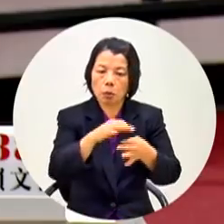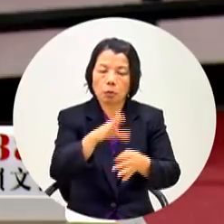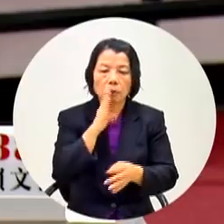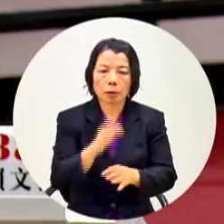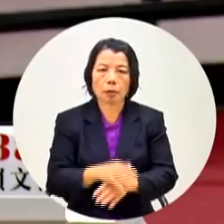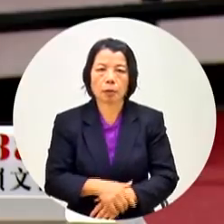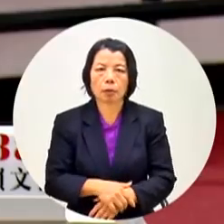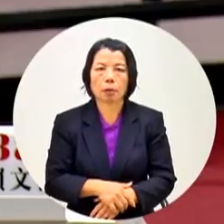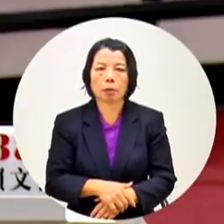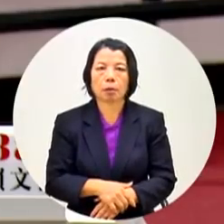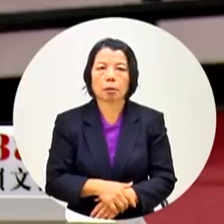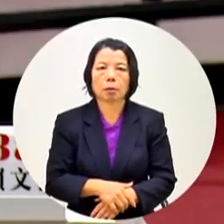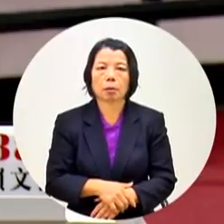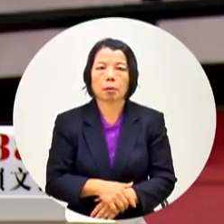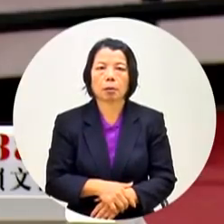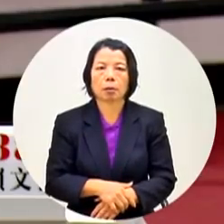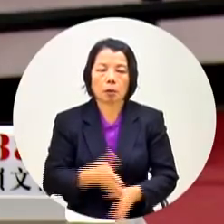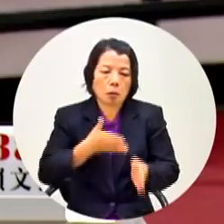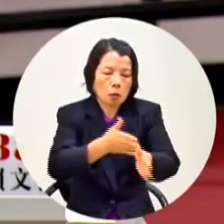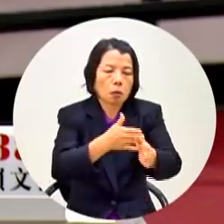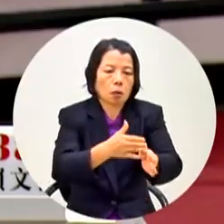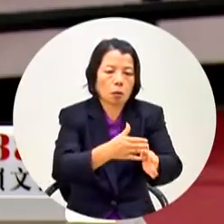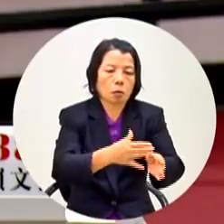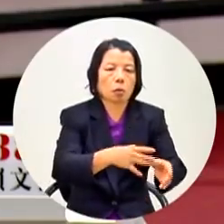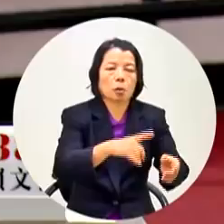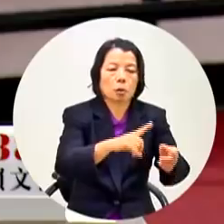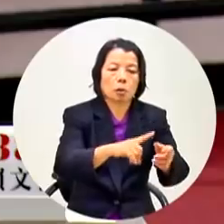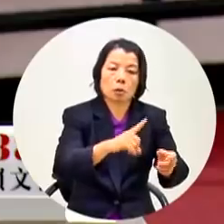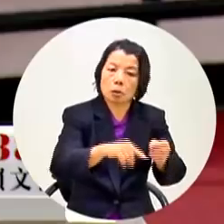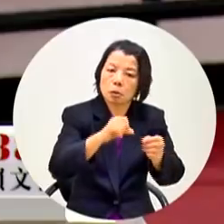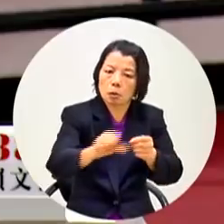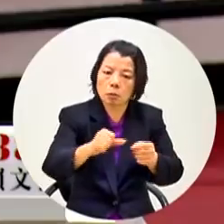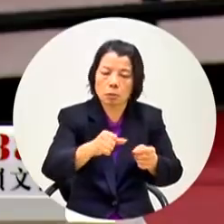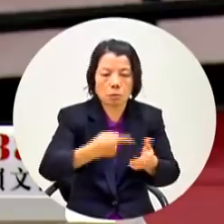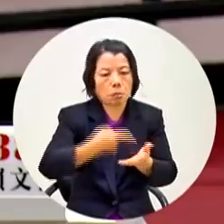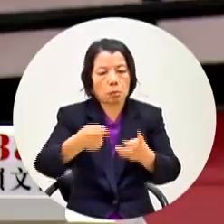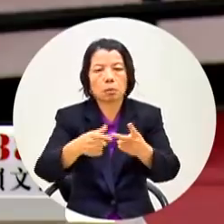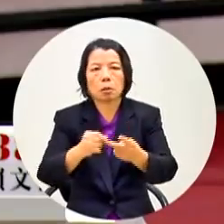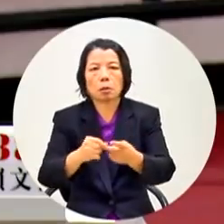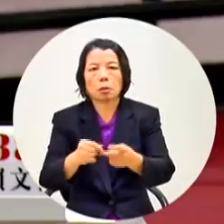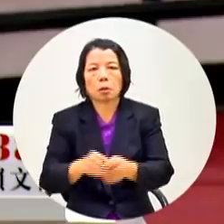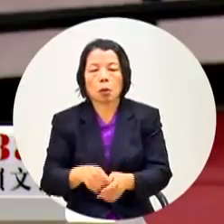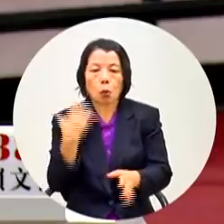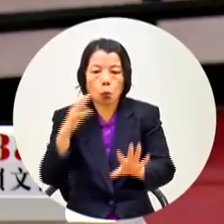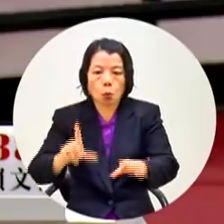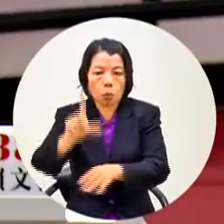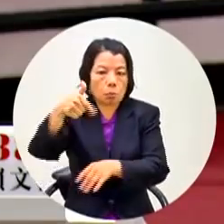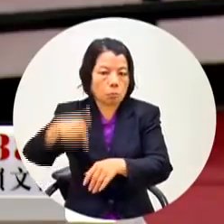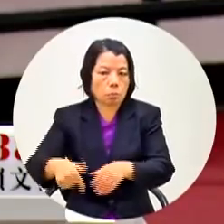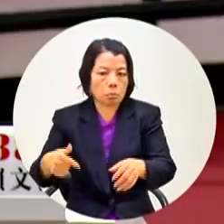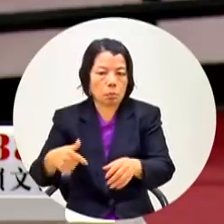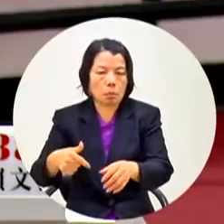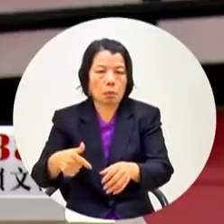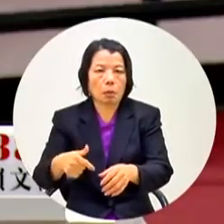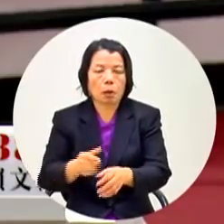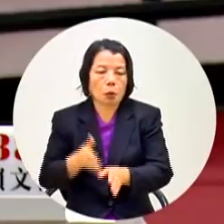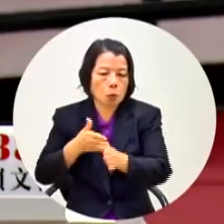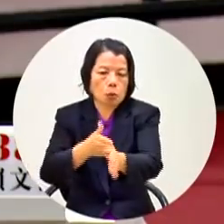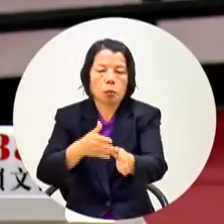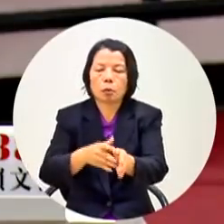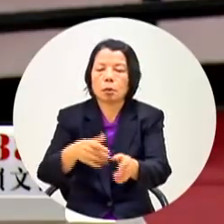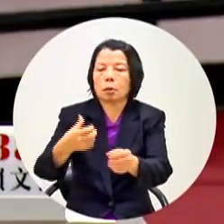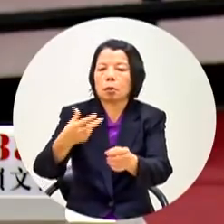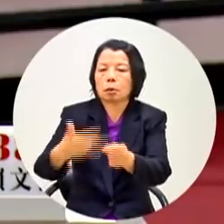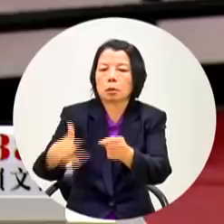峰7.5分钟才一班，它中间的空档可以有很多的使用，这样可以减低一般路权的负